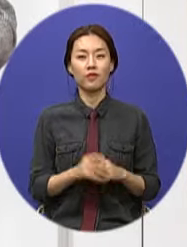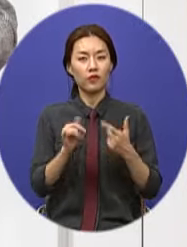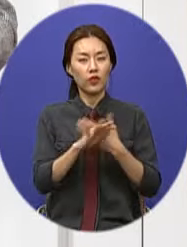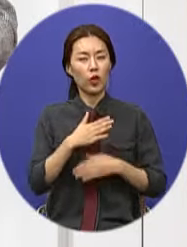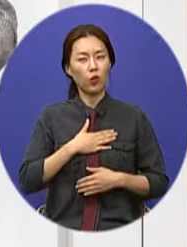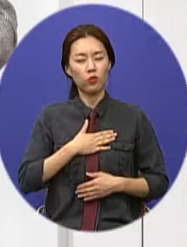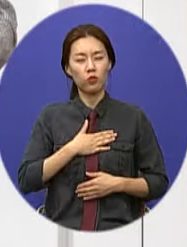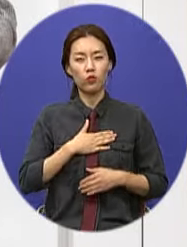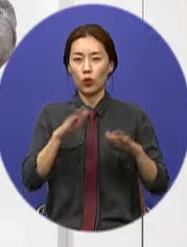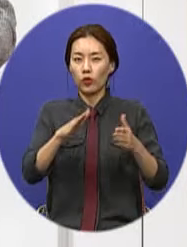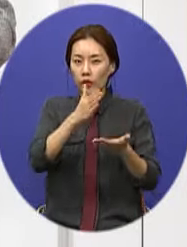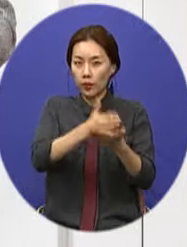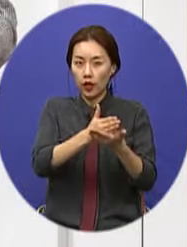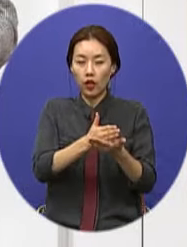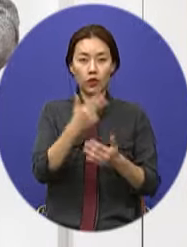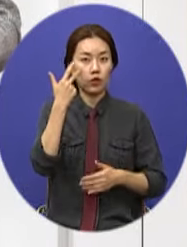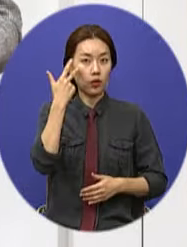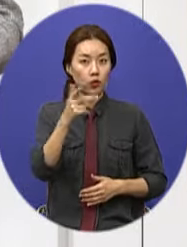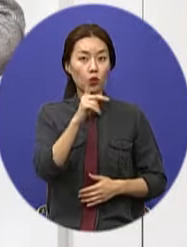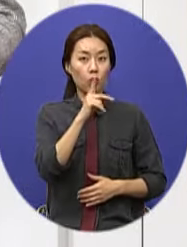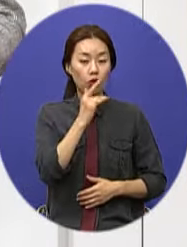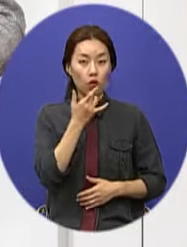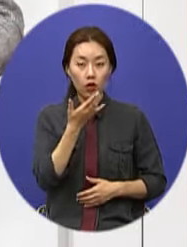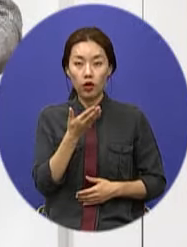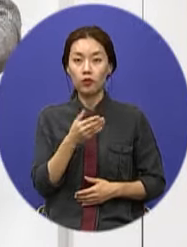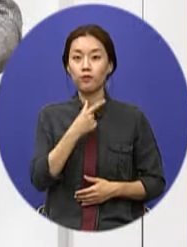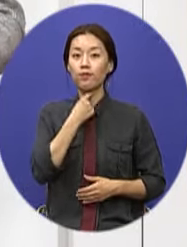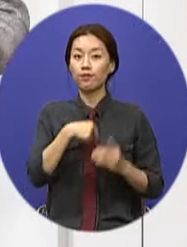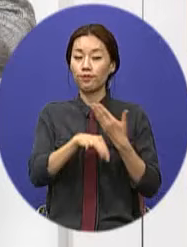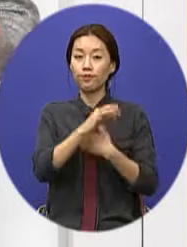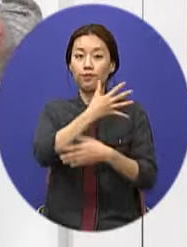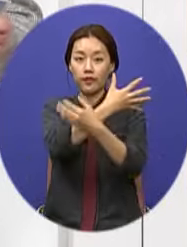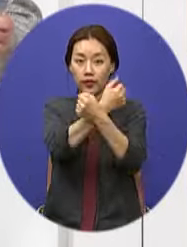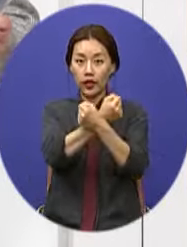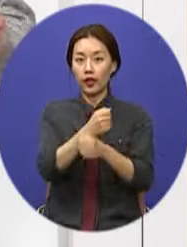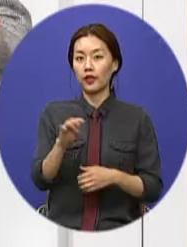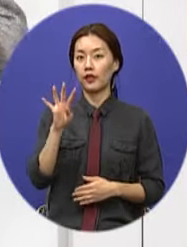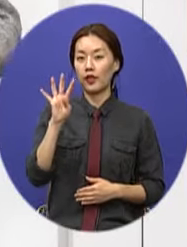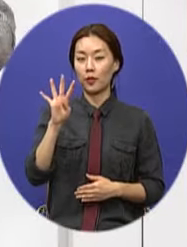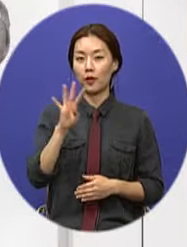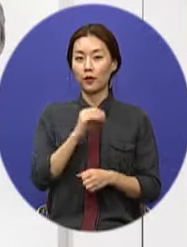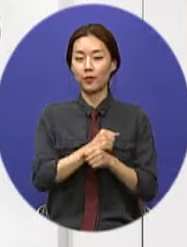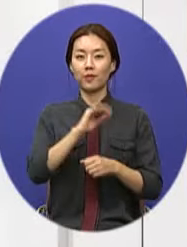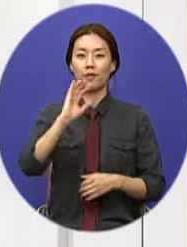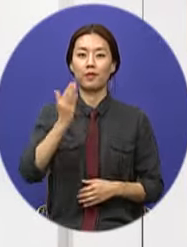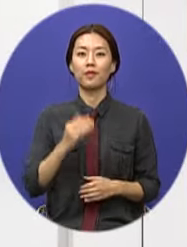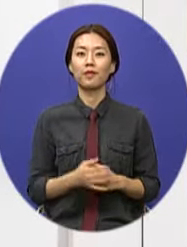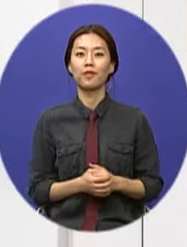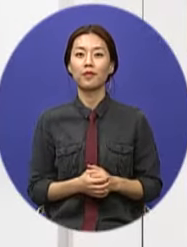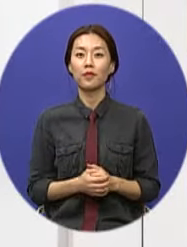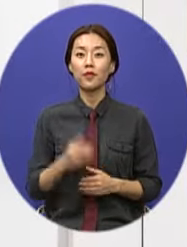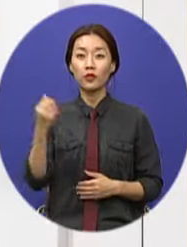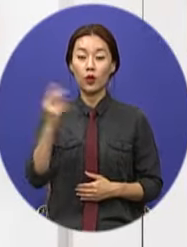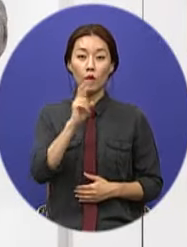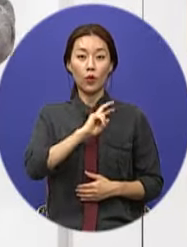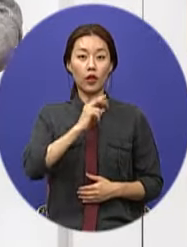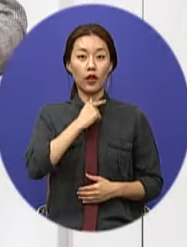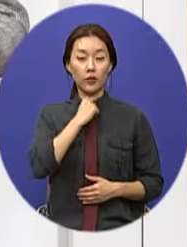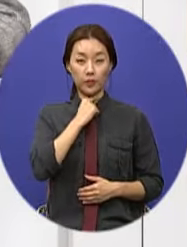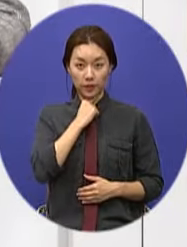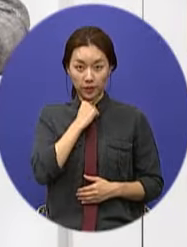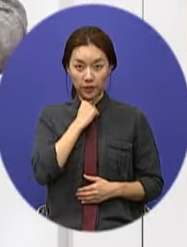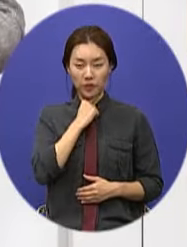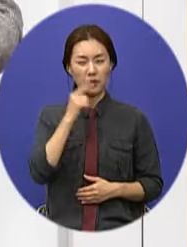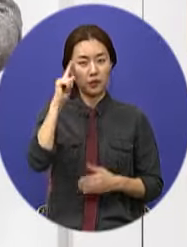오늘이 아니라 월요일날 예약으로 참여를 하고 싶다 하시면은 4번을 눌러주시면 되겠습니다. 네. 그리고 부르고 싶은 노래